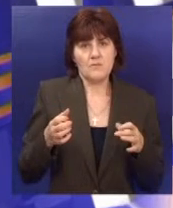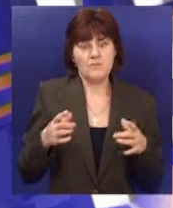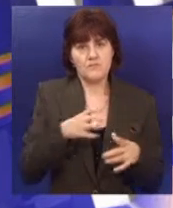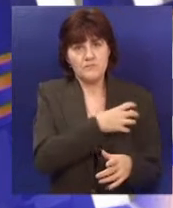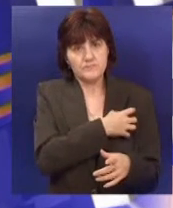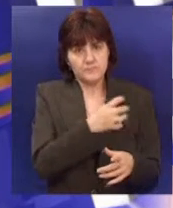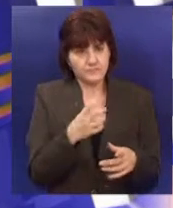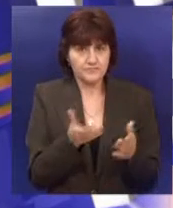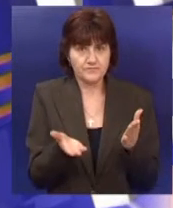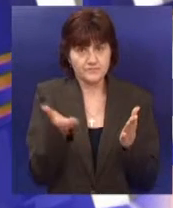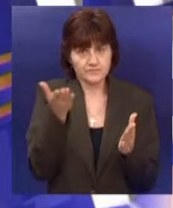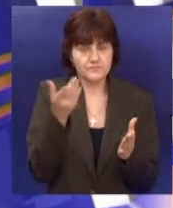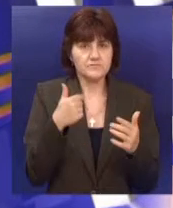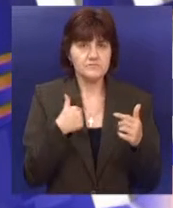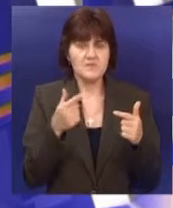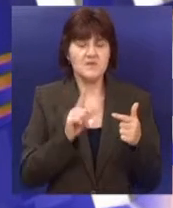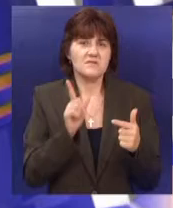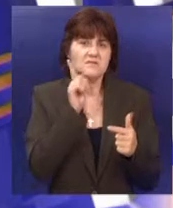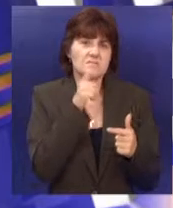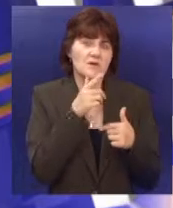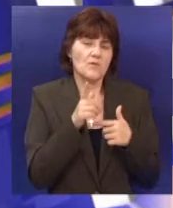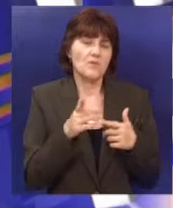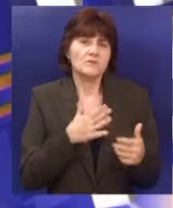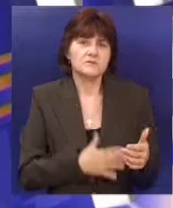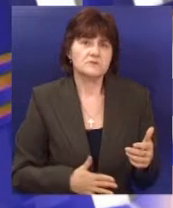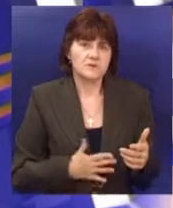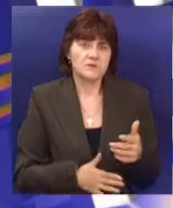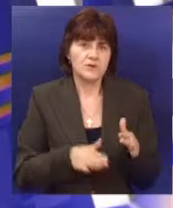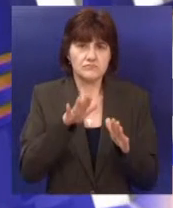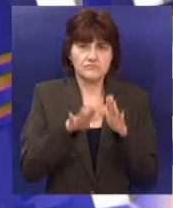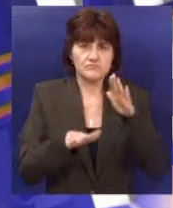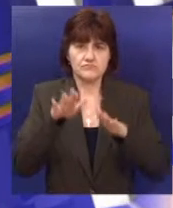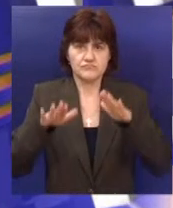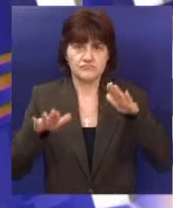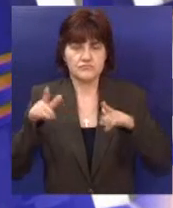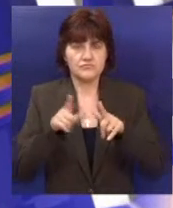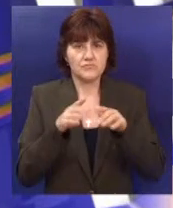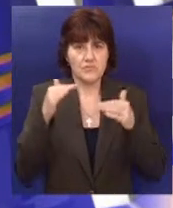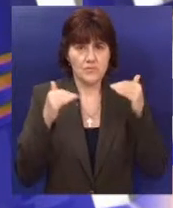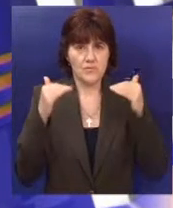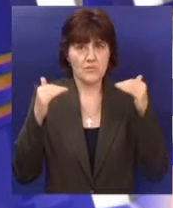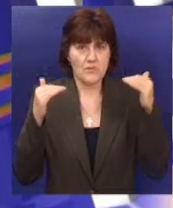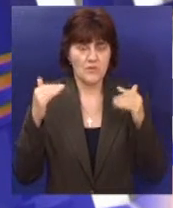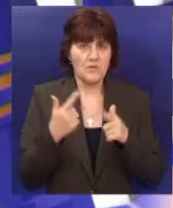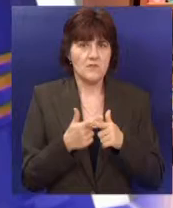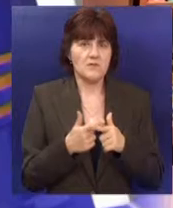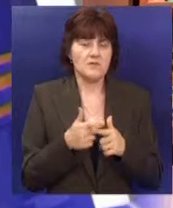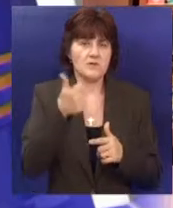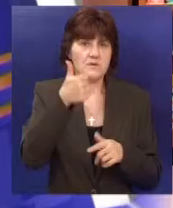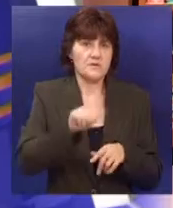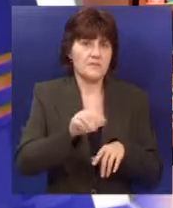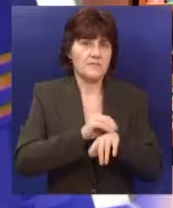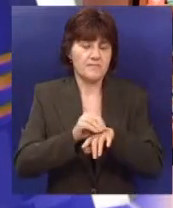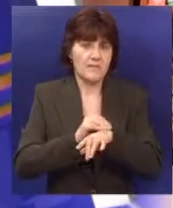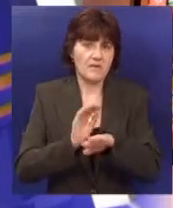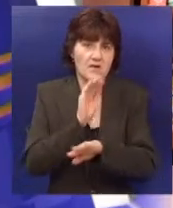kažemo da ta docnja i nije tako velika s obzirom da se u Hrvatskoj ta docnja produžila i na 400 dana.